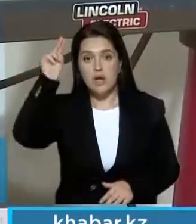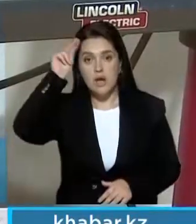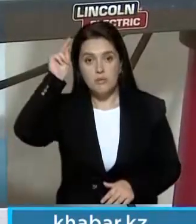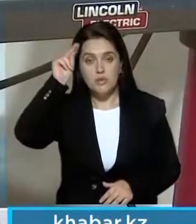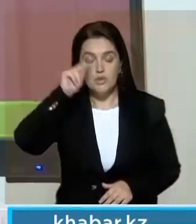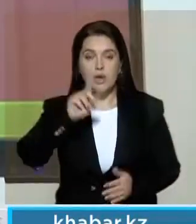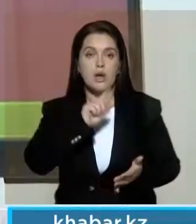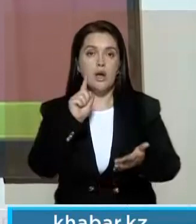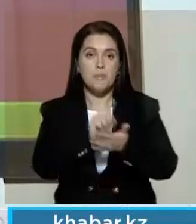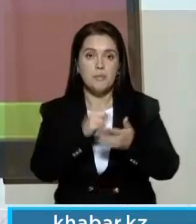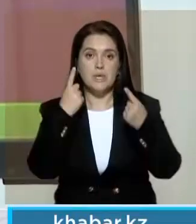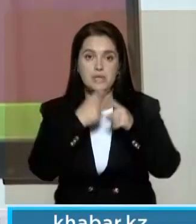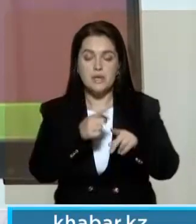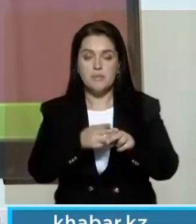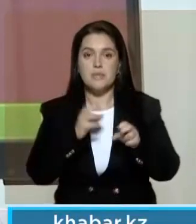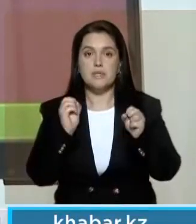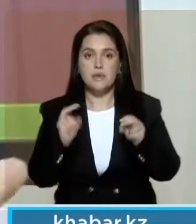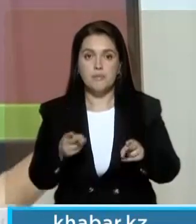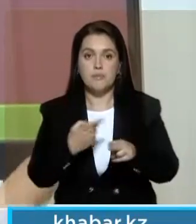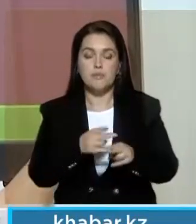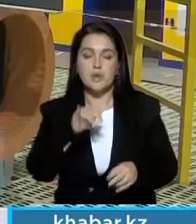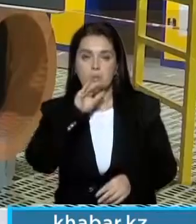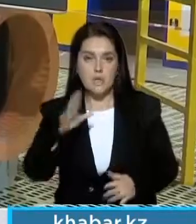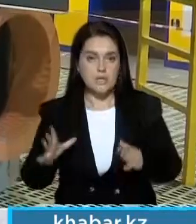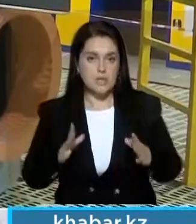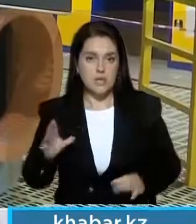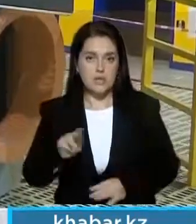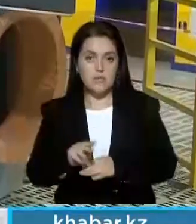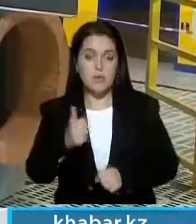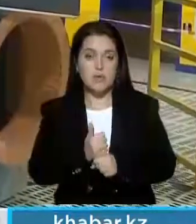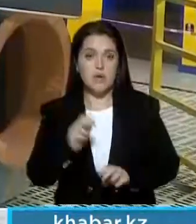проходят обязательную технику безопасности и профессиональные тренинги. Ведь